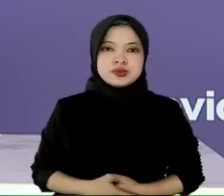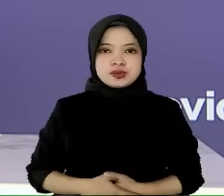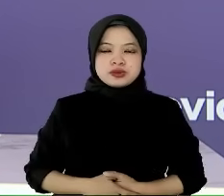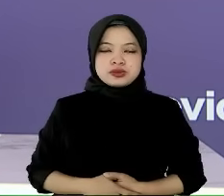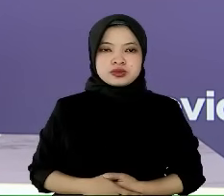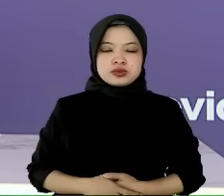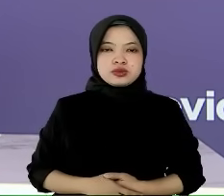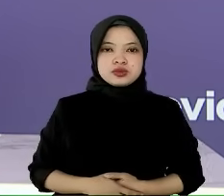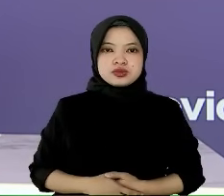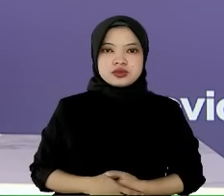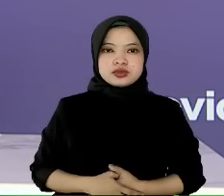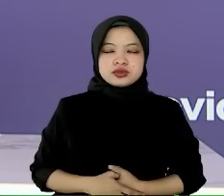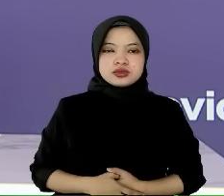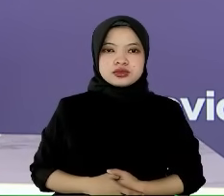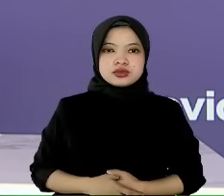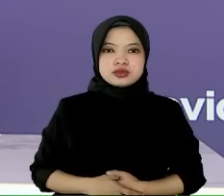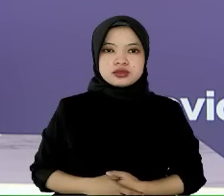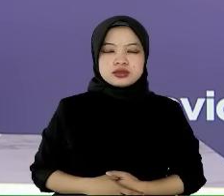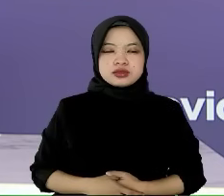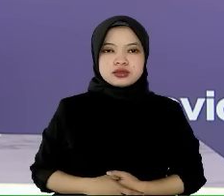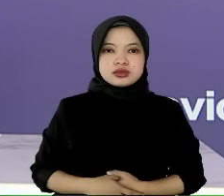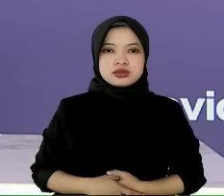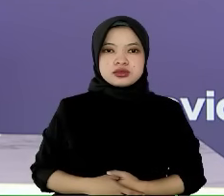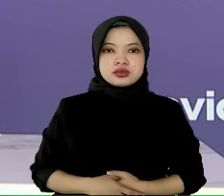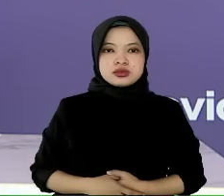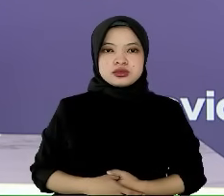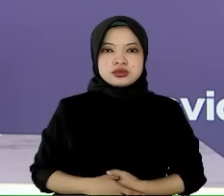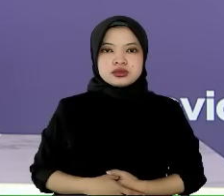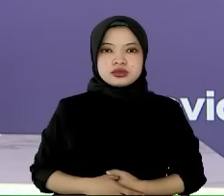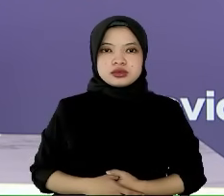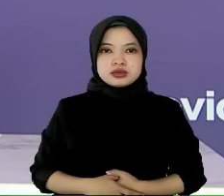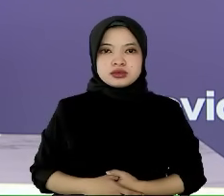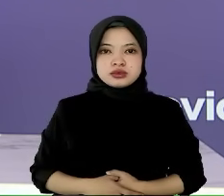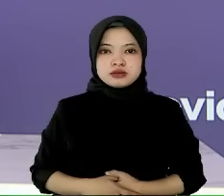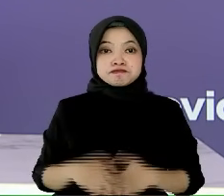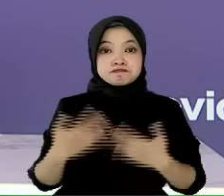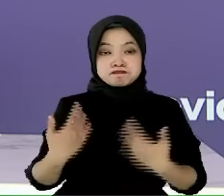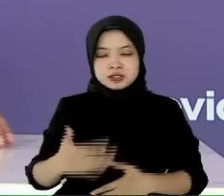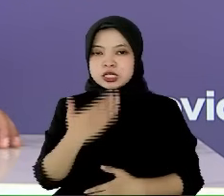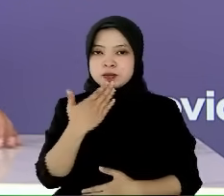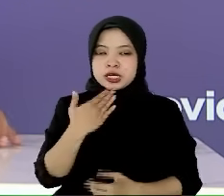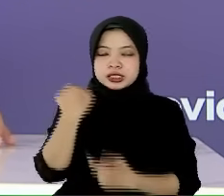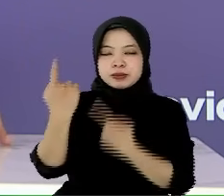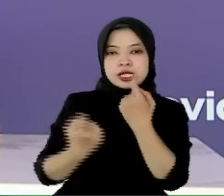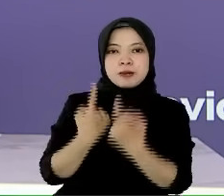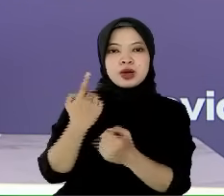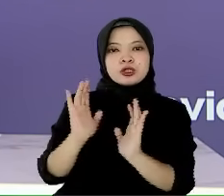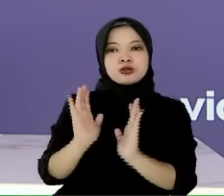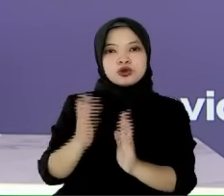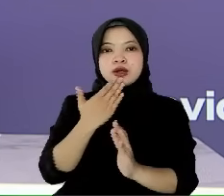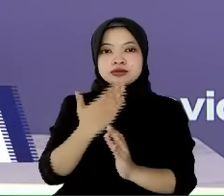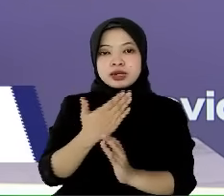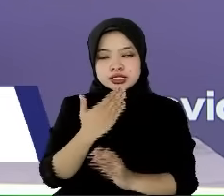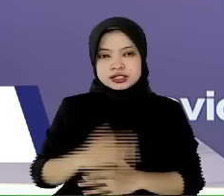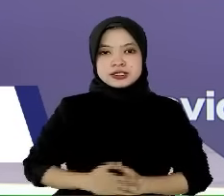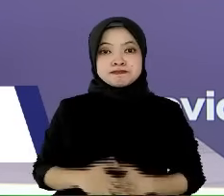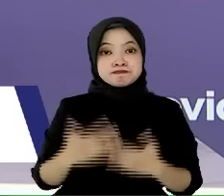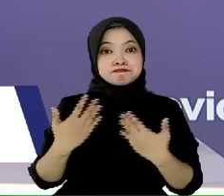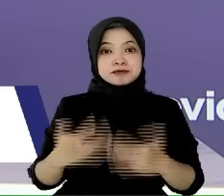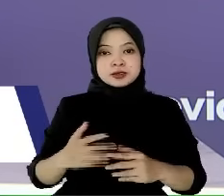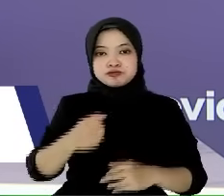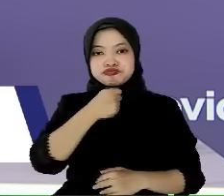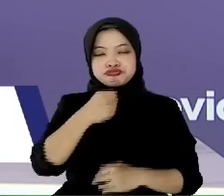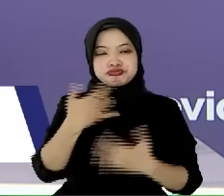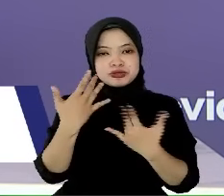untuk meminimalisir peluang penularan sebesar-besarnya. Demikian, terima kasih atas pertanyaan media. Dengan demikian